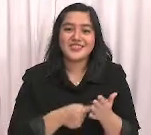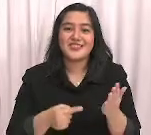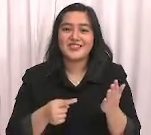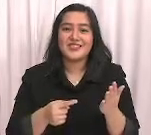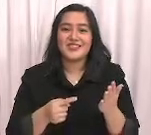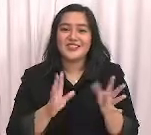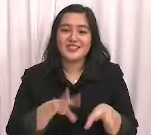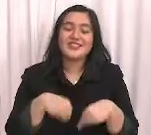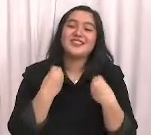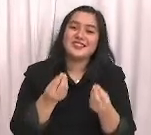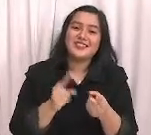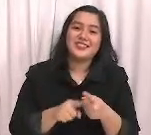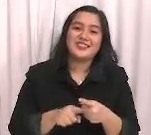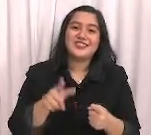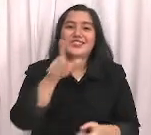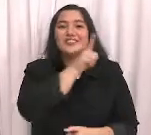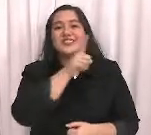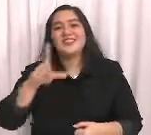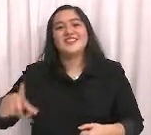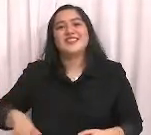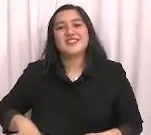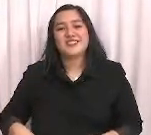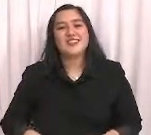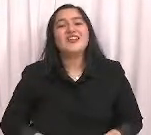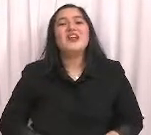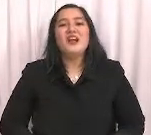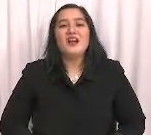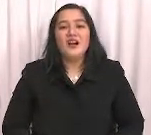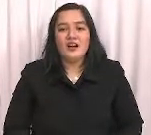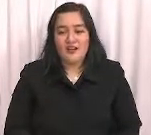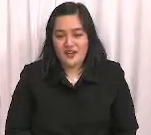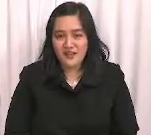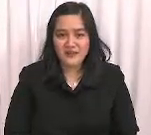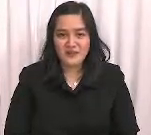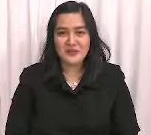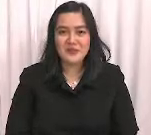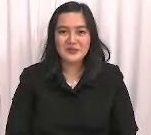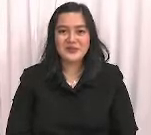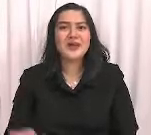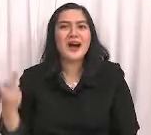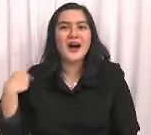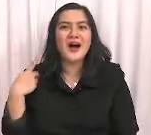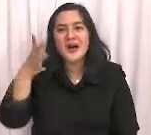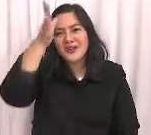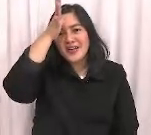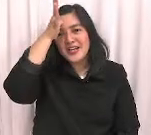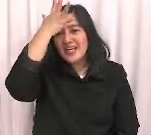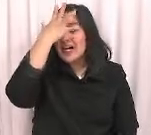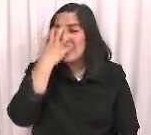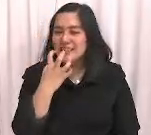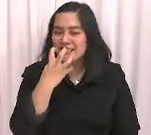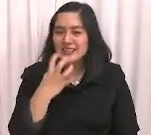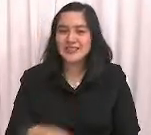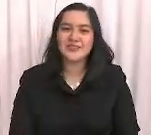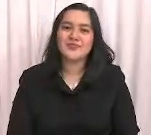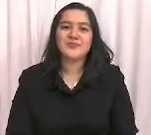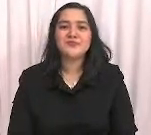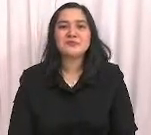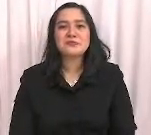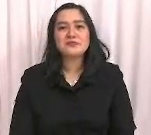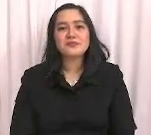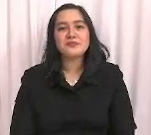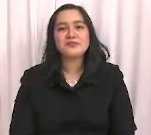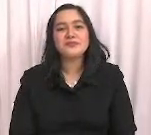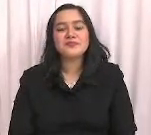Tatay pang na-offend. Eh, talaga namang tatay to. Dapat magpalda ka na. No? Magpahaba ng buhok at magpalda. Alam niyo